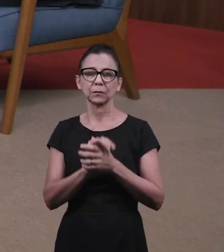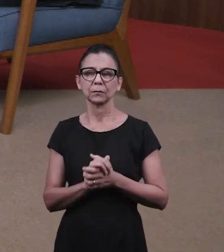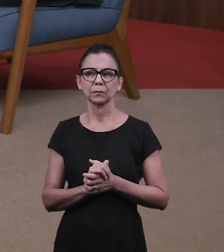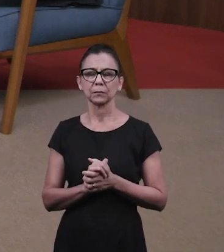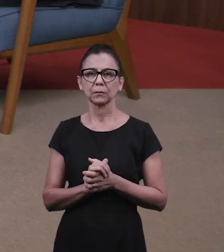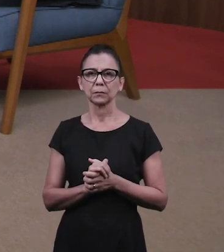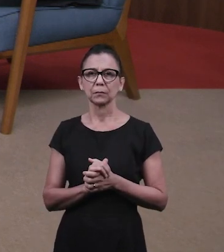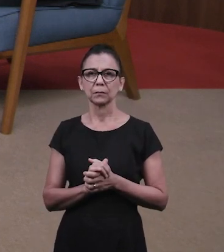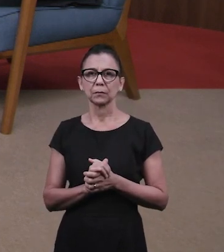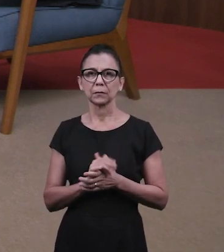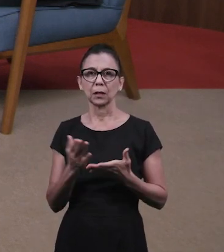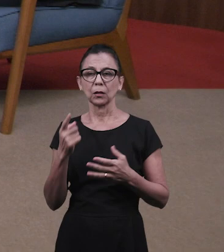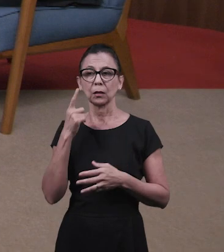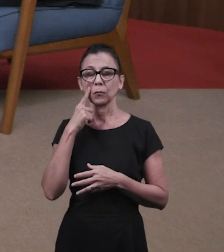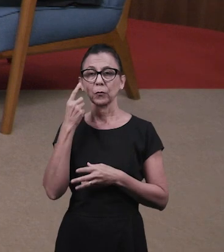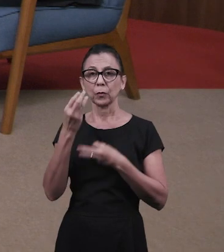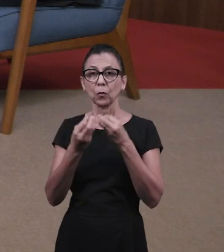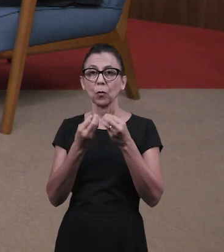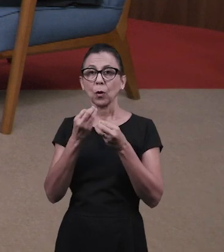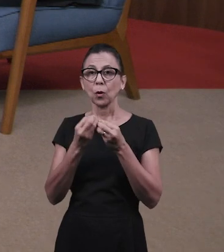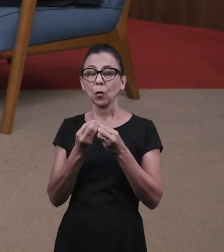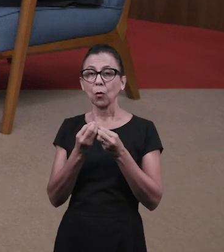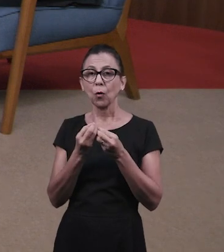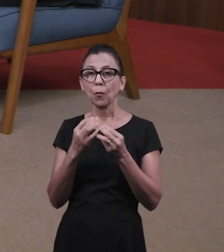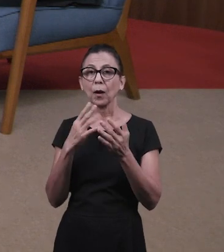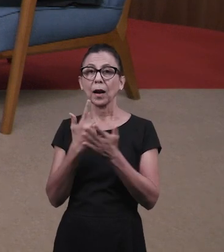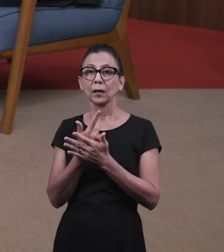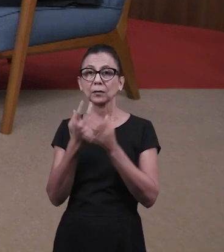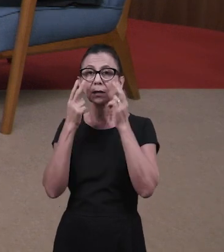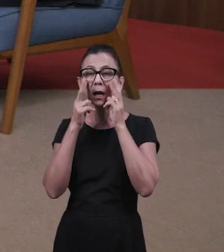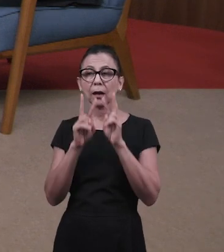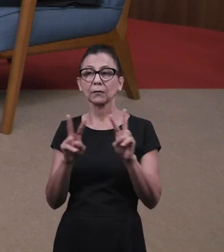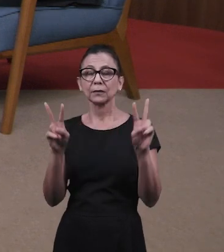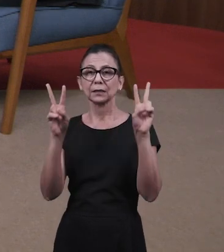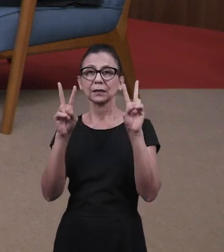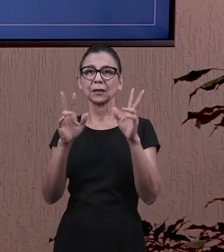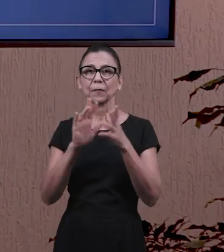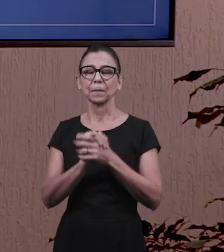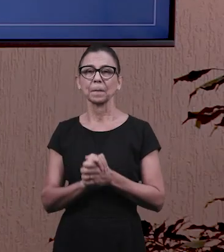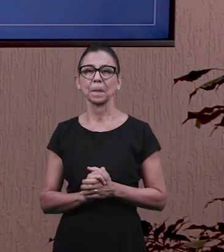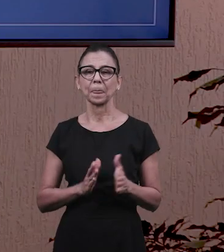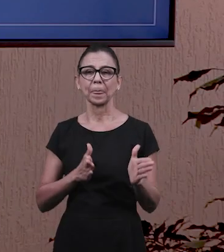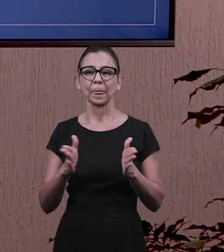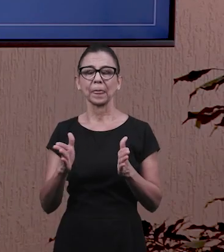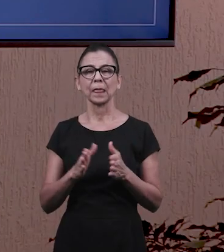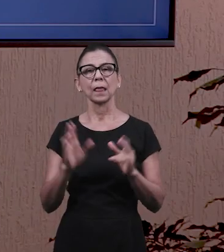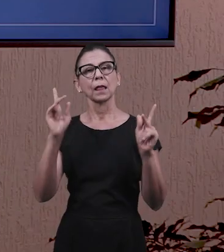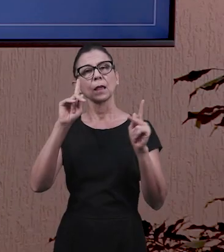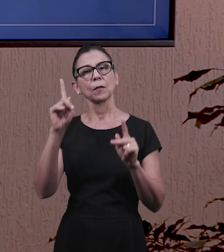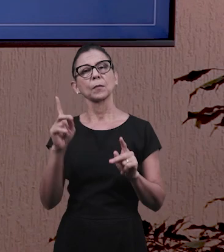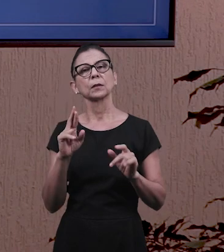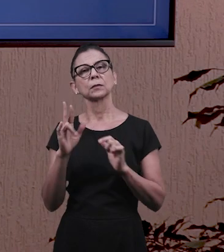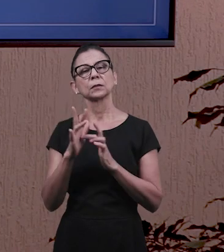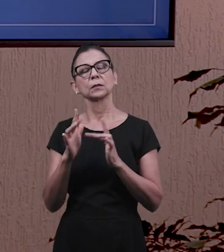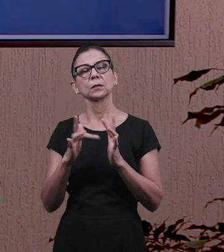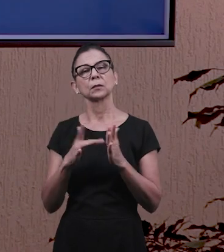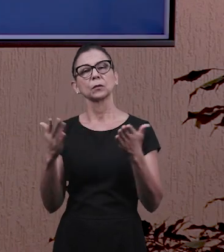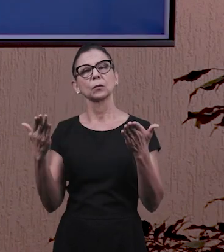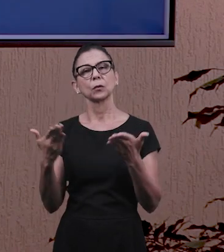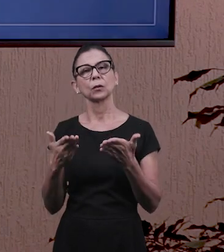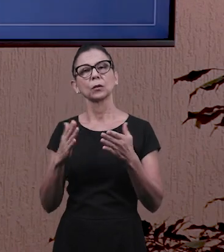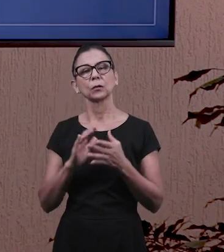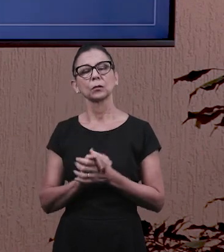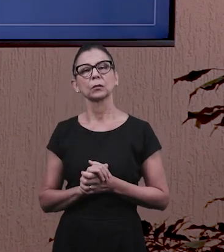parlant comment se passe le sens de la vision dans le volet accessibilité. La paix du Seigneur, mes frères. Aujourd'hui,